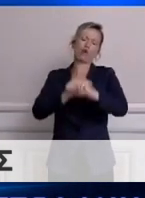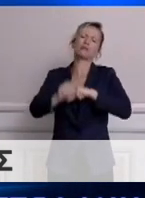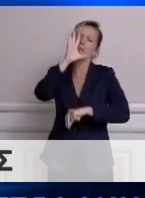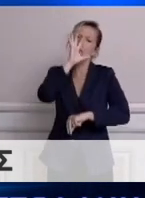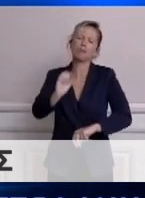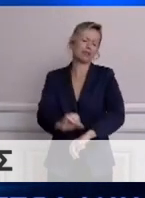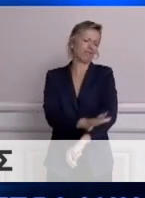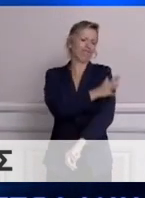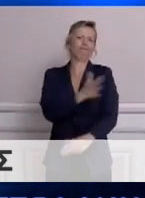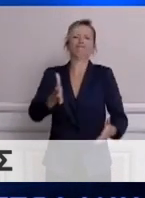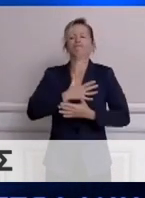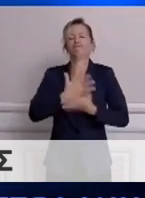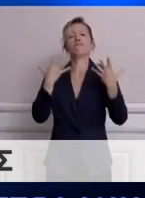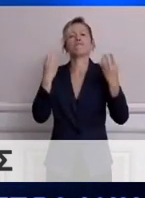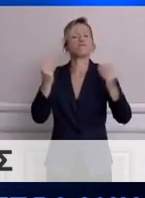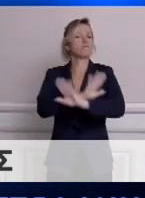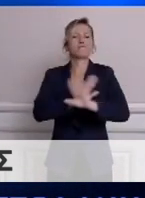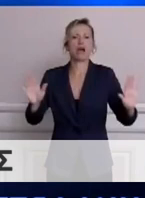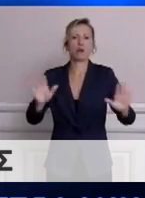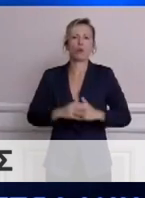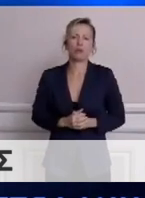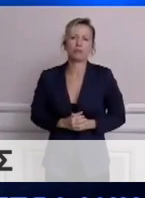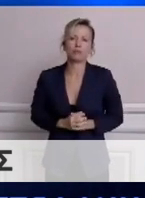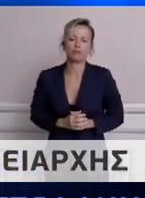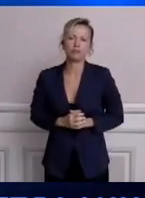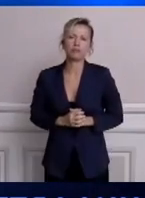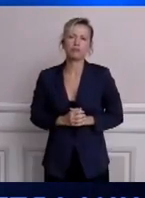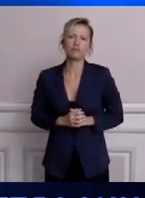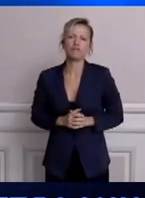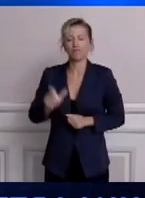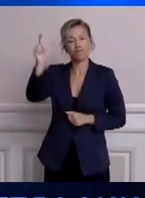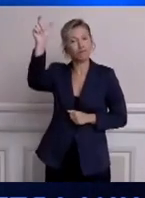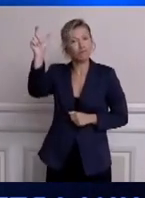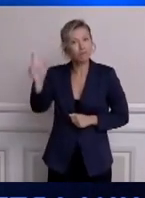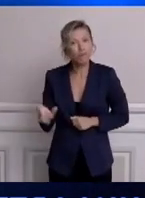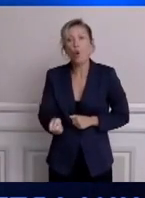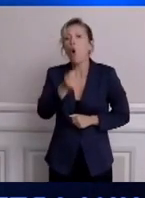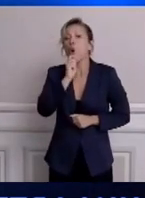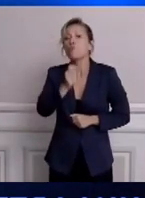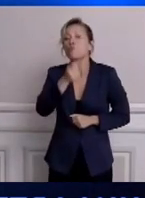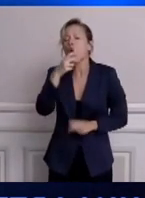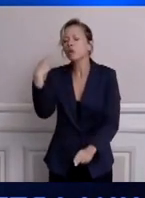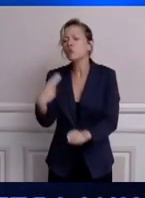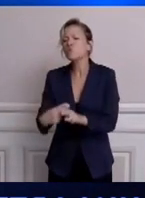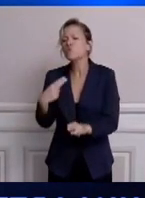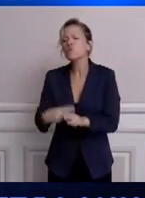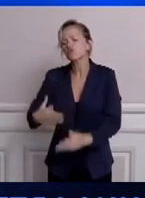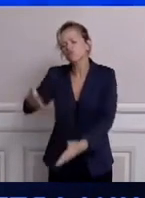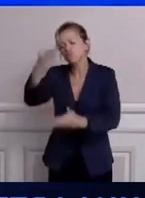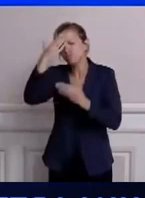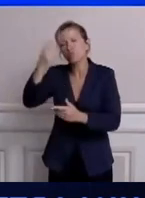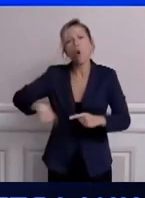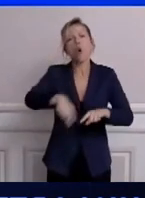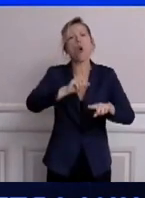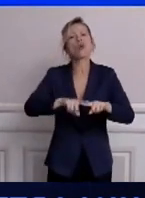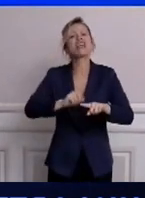Μητσοτάκης. Ο πολιτικός που ενσαρκώνει σήμερα τις ελπίδες της πλειοψηφίας των Ελλήνων